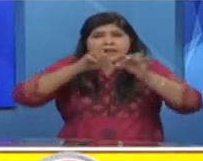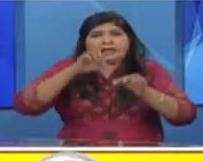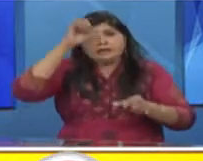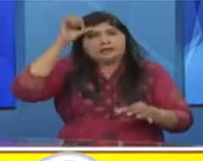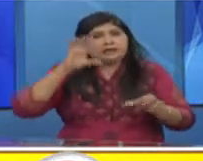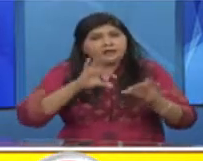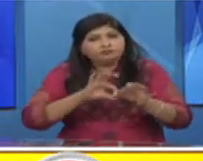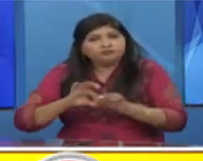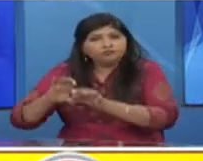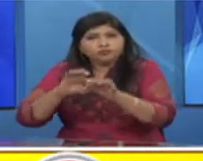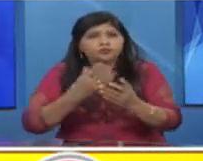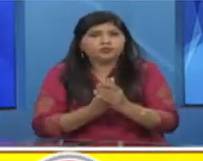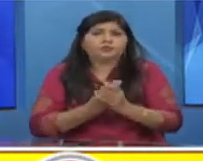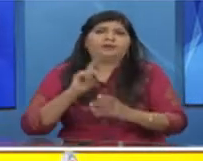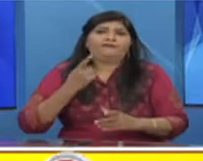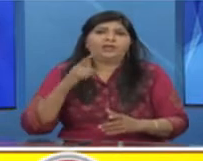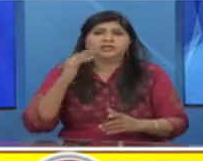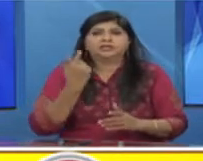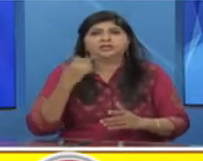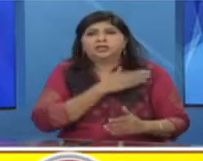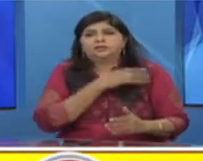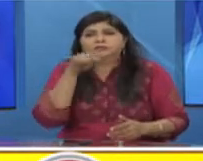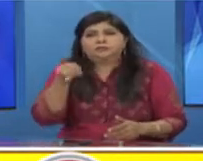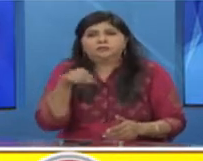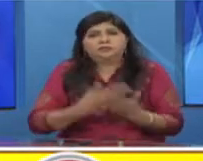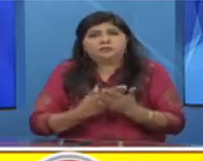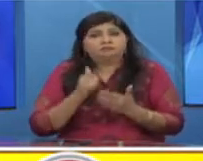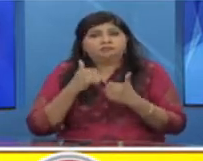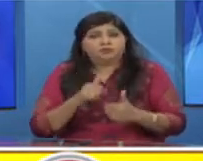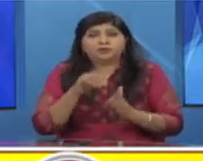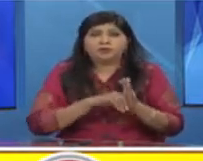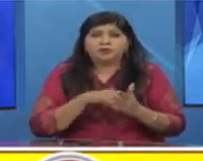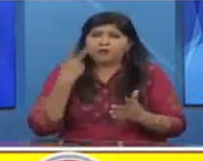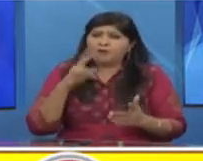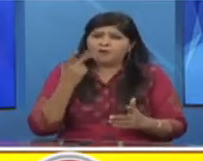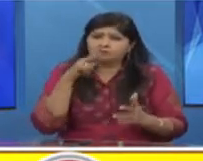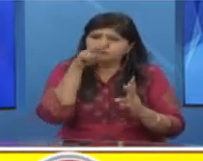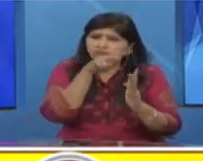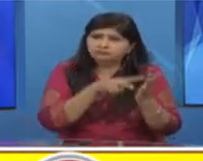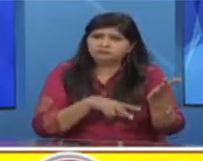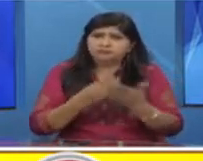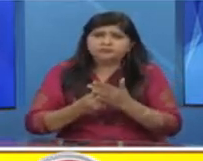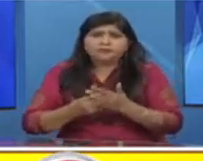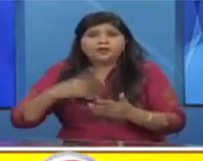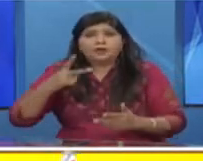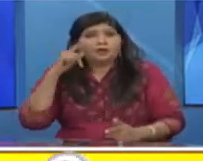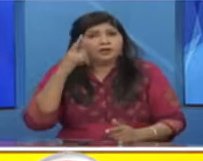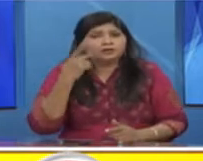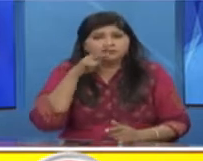वल्लभ भाई की यही विशेषता थी, जिनकी नजर हर घटना पर टिकी थी। एक तरफ उनकी